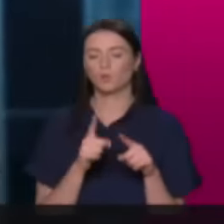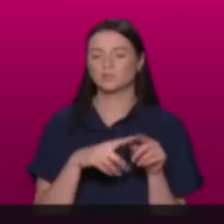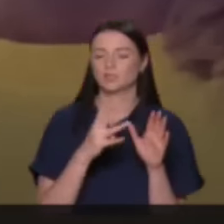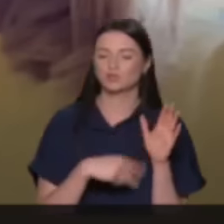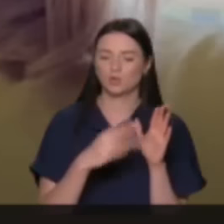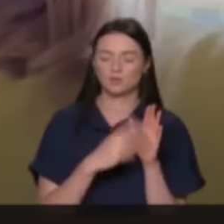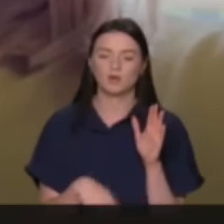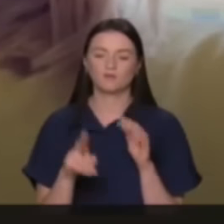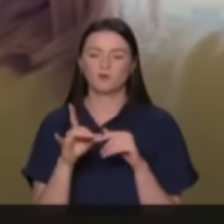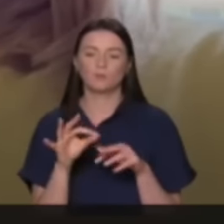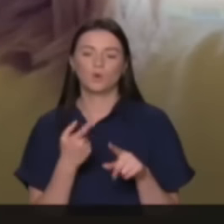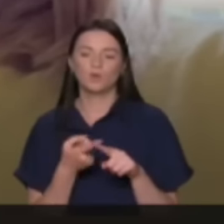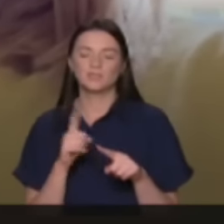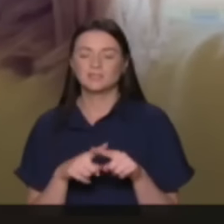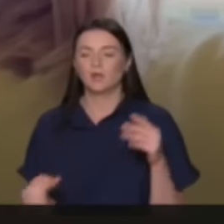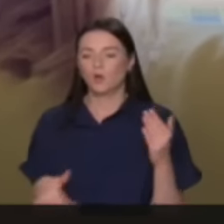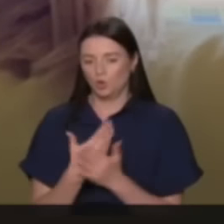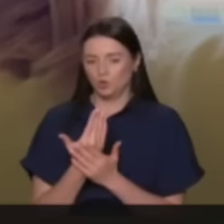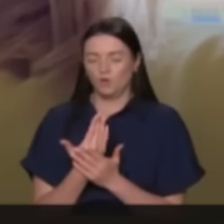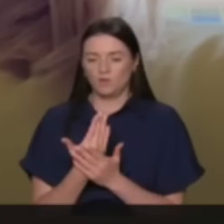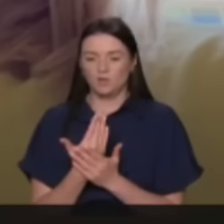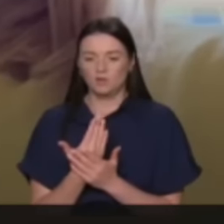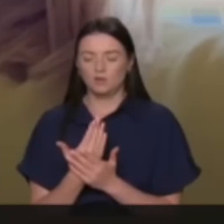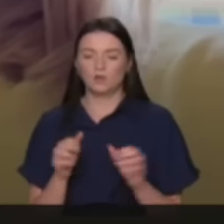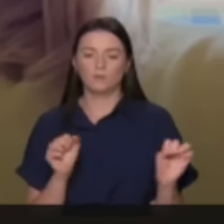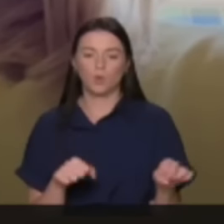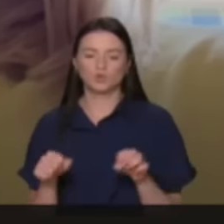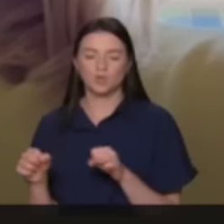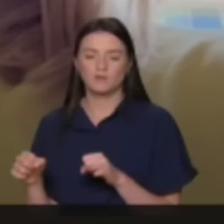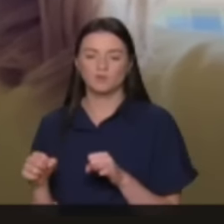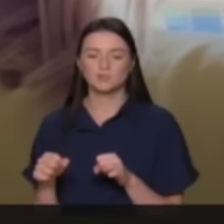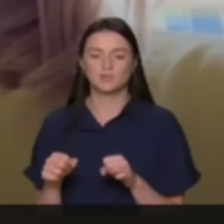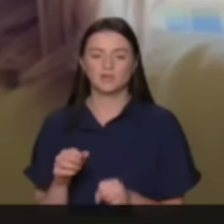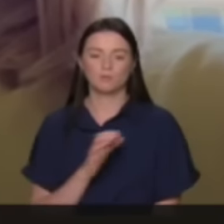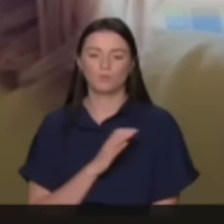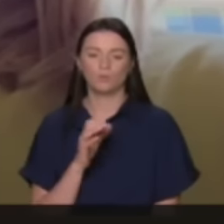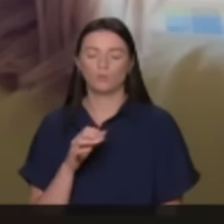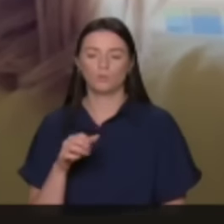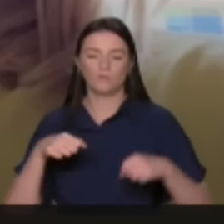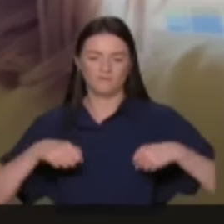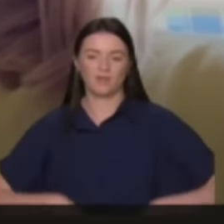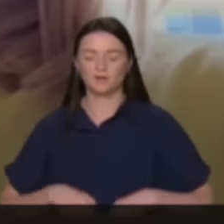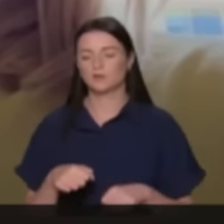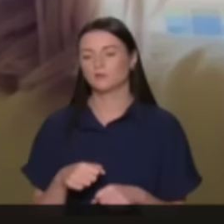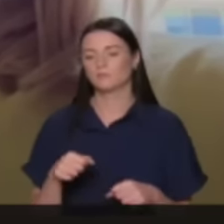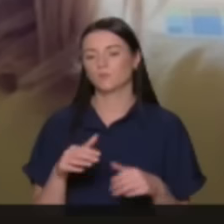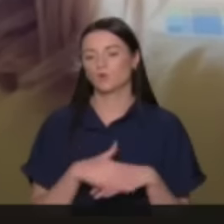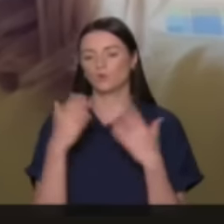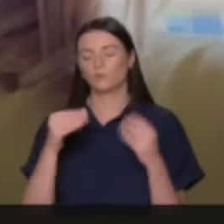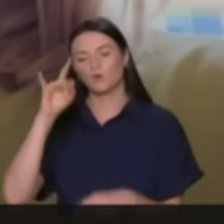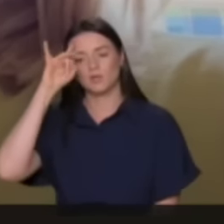ці нові можливості можновладців. Пані Катерина, доброго дня, слава